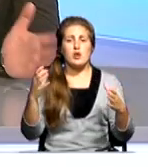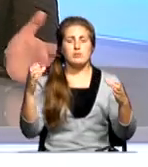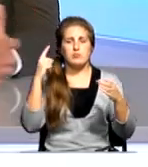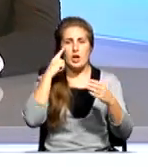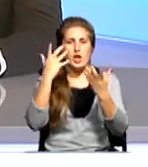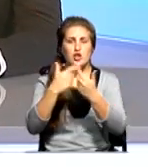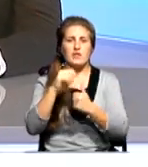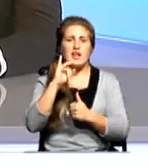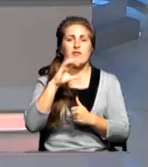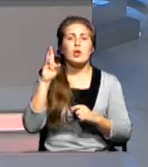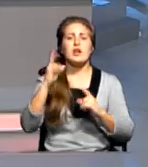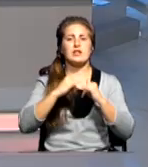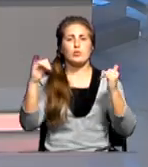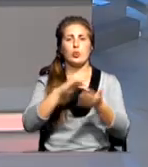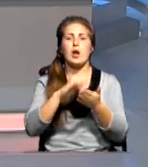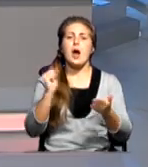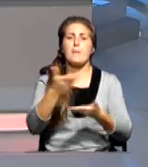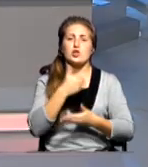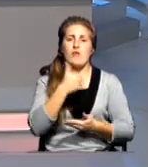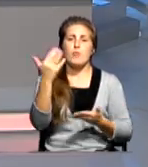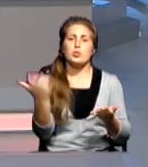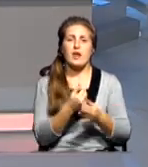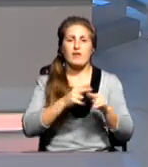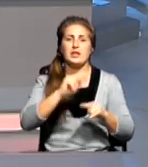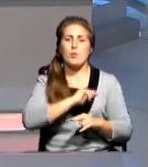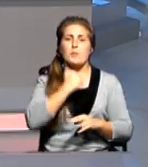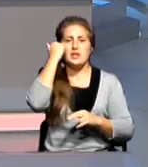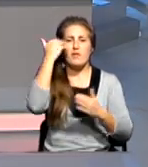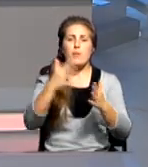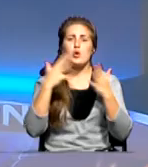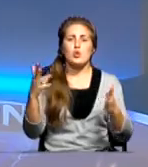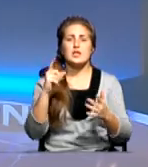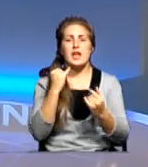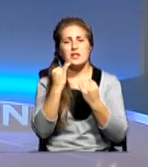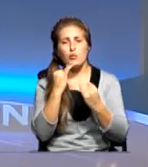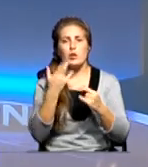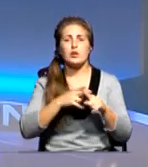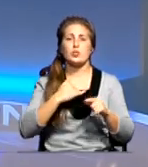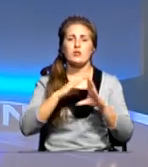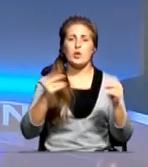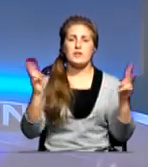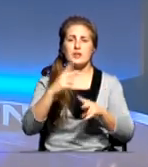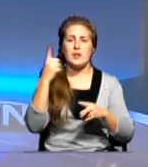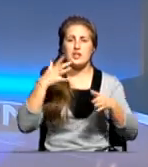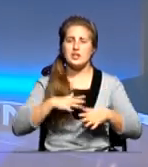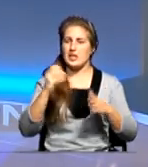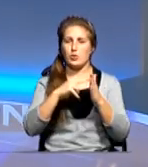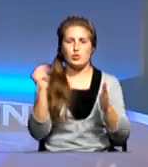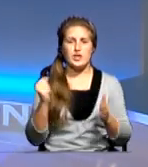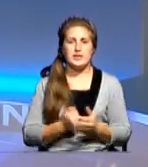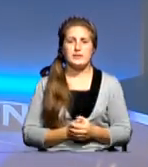к развитию города но мысли очень желаю вам успехов в этой работе спасибо большое за интервью на этом у нас все оставайтесь первым крымским не